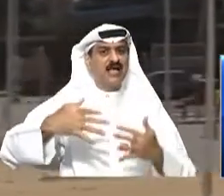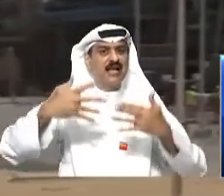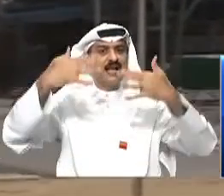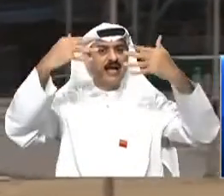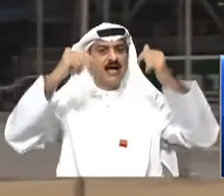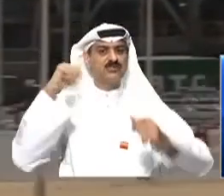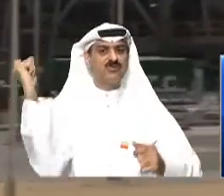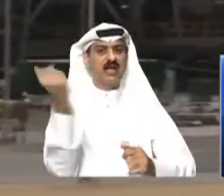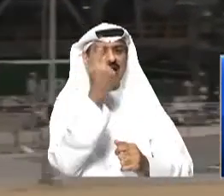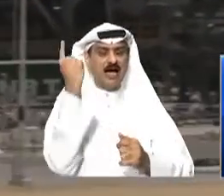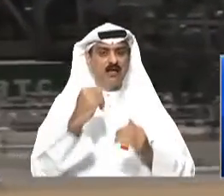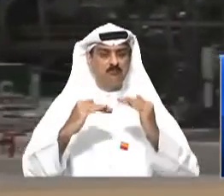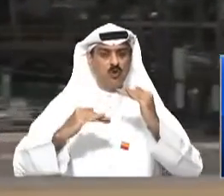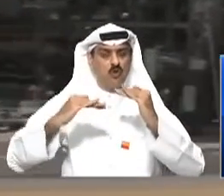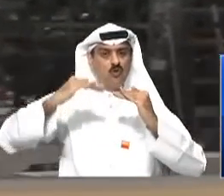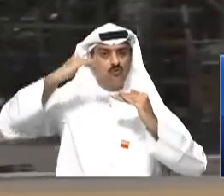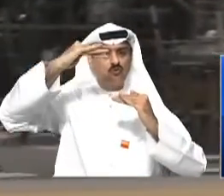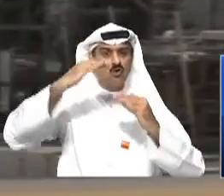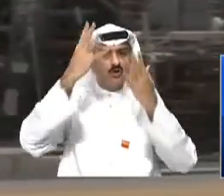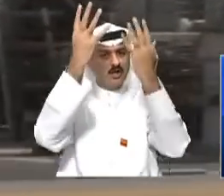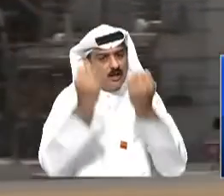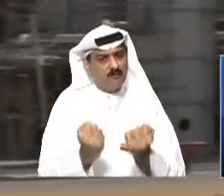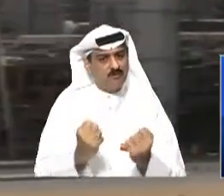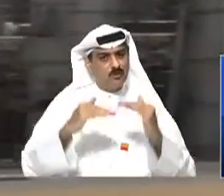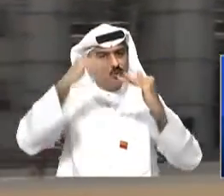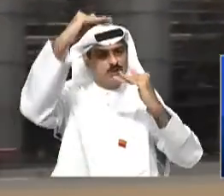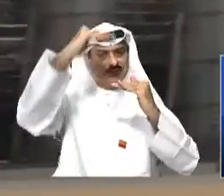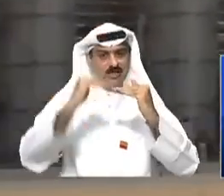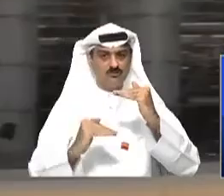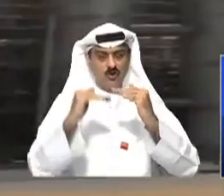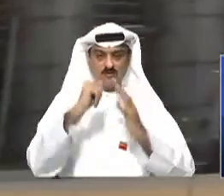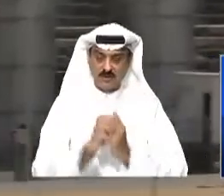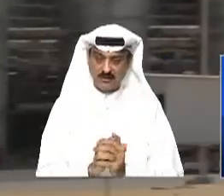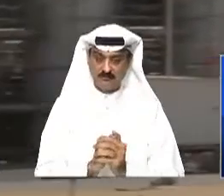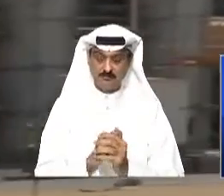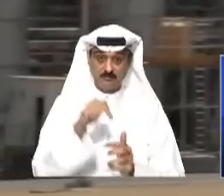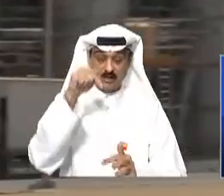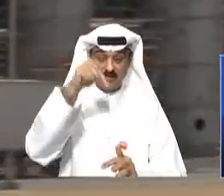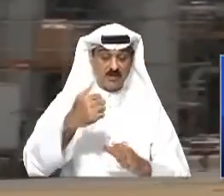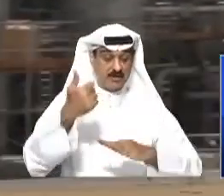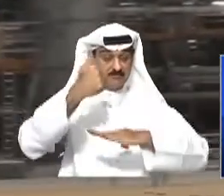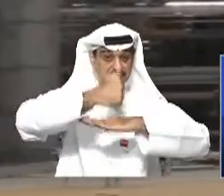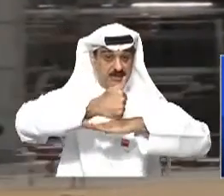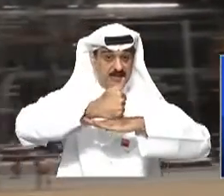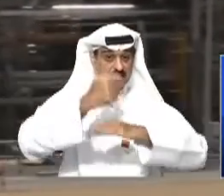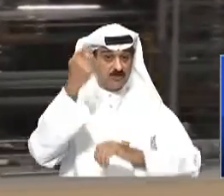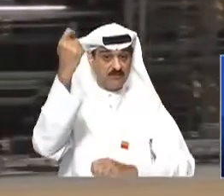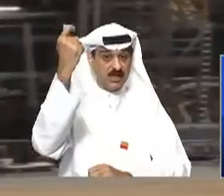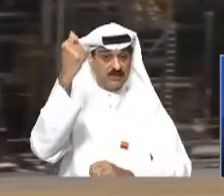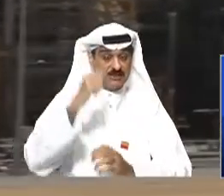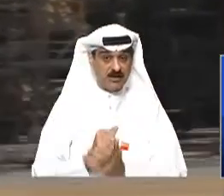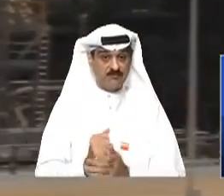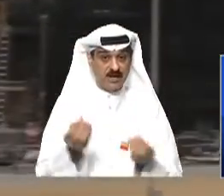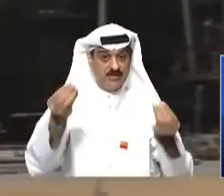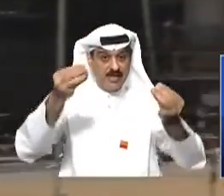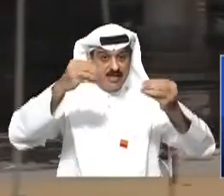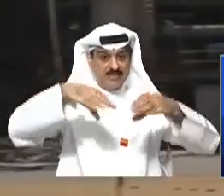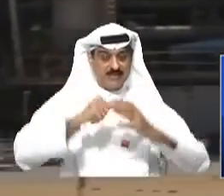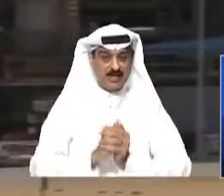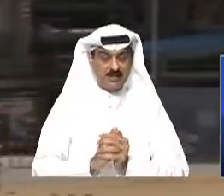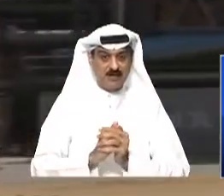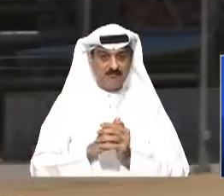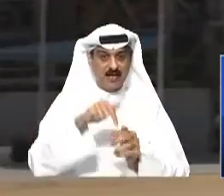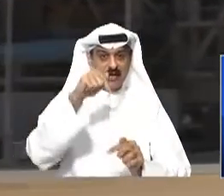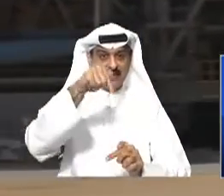العالميه ارتفاعا وانخفاضا باعتبارها محددا رئيسا لاسعار هذه المواد لاضافه الى